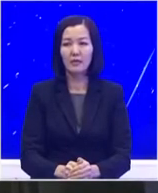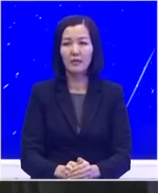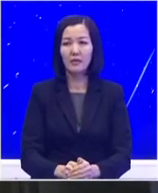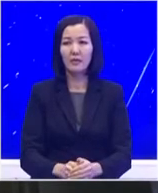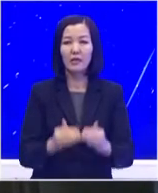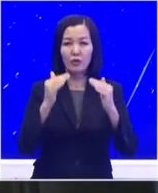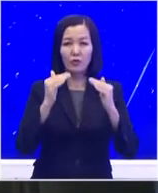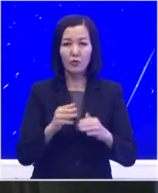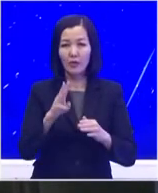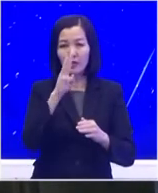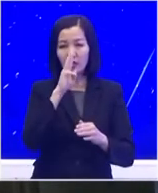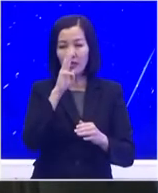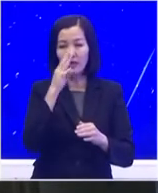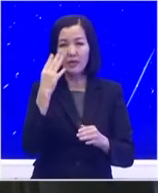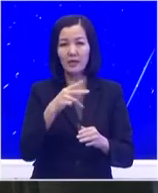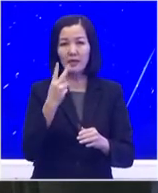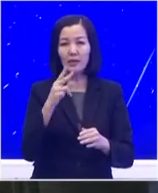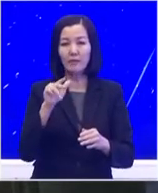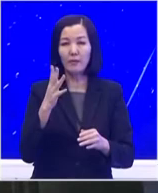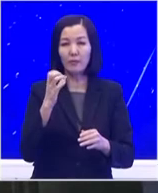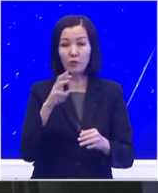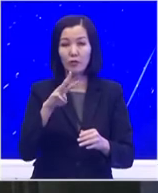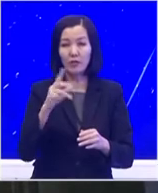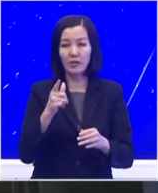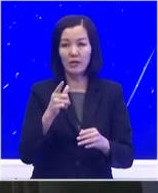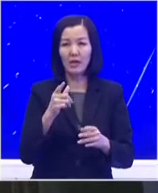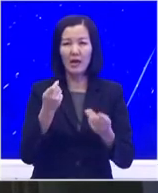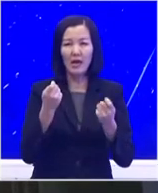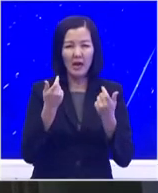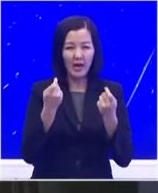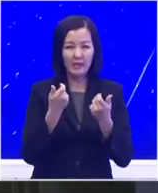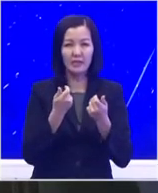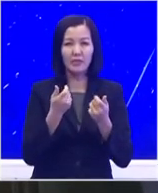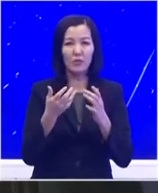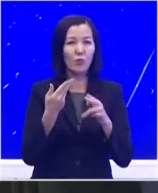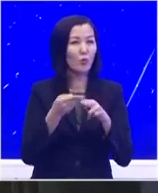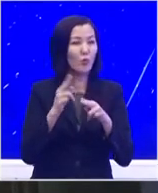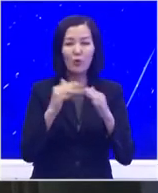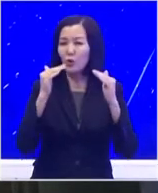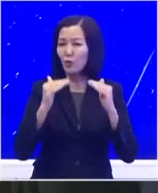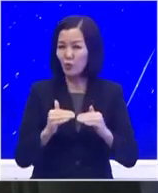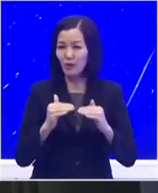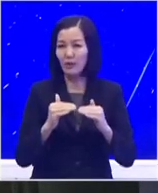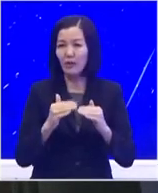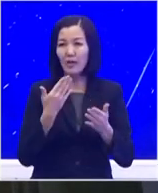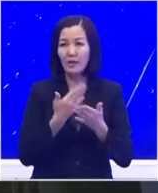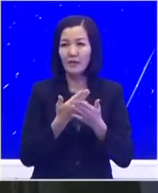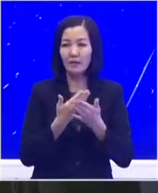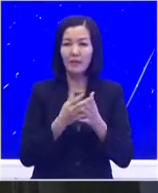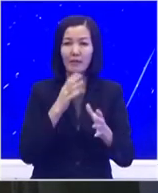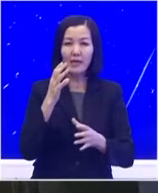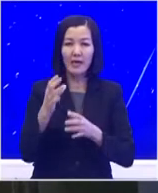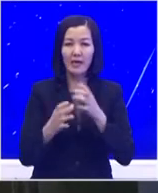Төменгі жалақы біздің елімізде 42500 теңге. Ол аз ба көп пе? Ол өте төмен. Мысалы, бүкіл